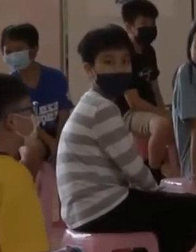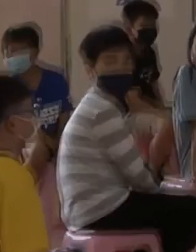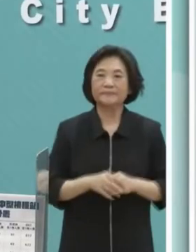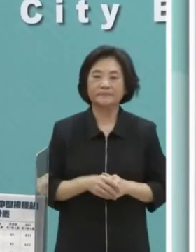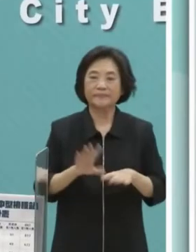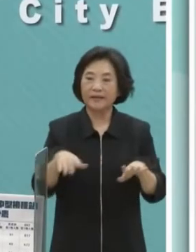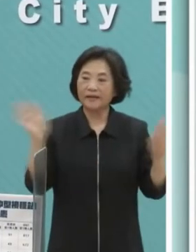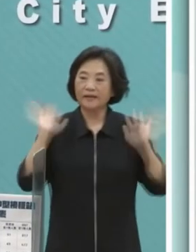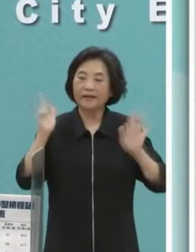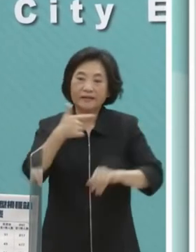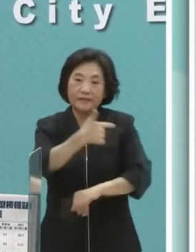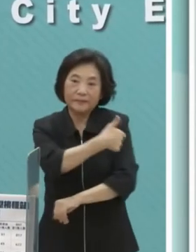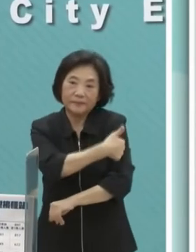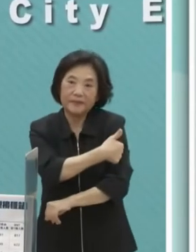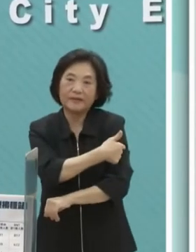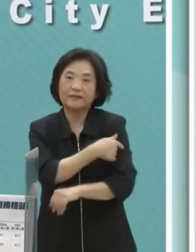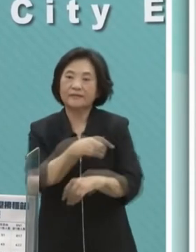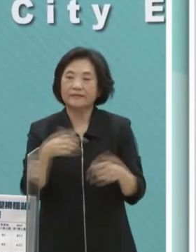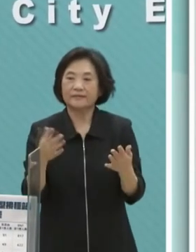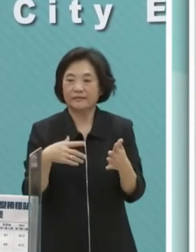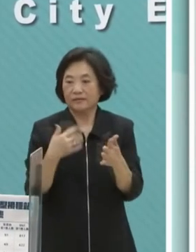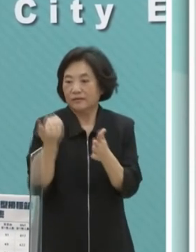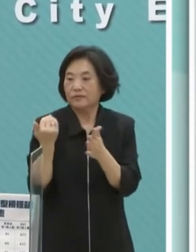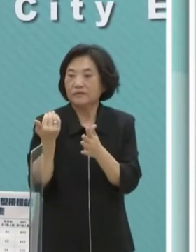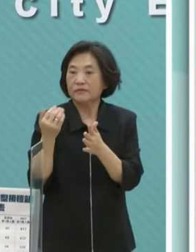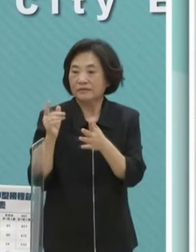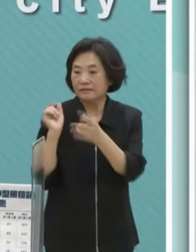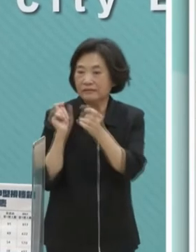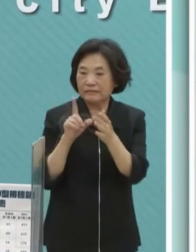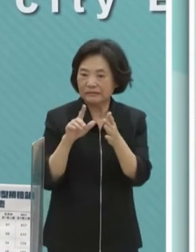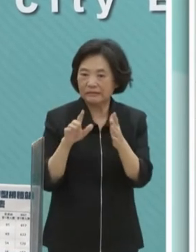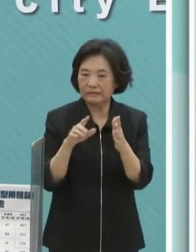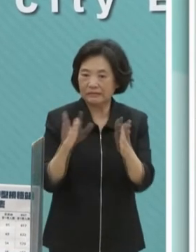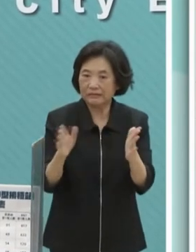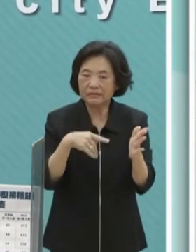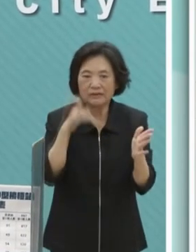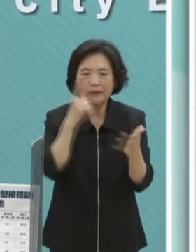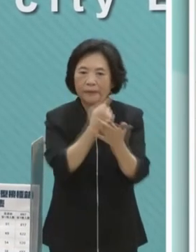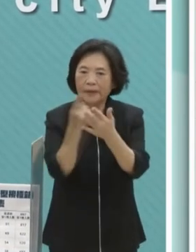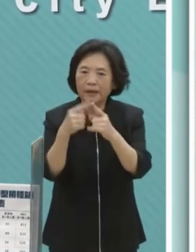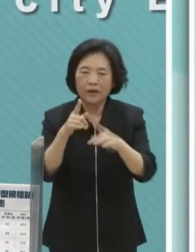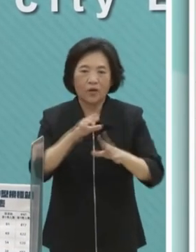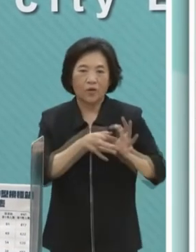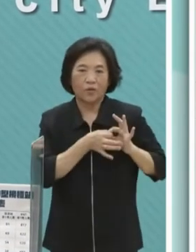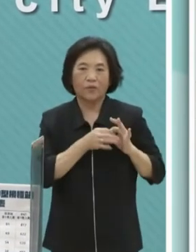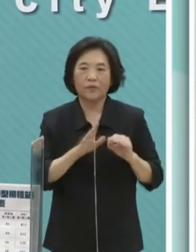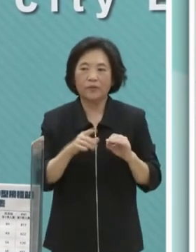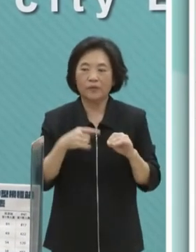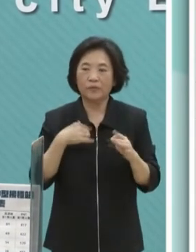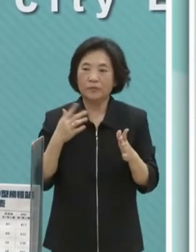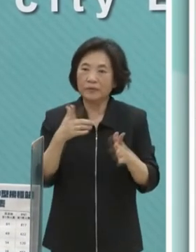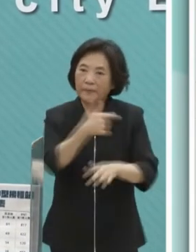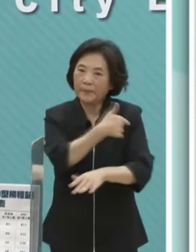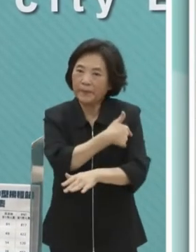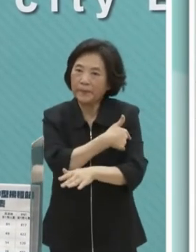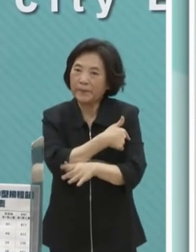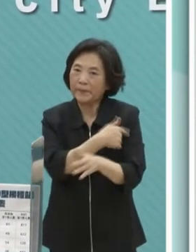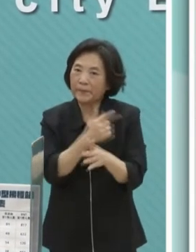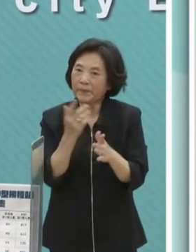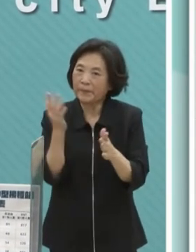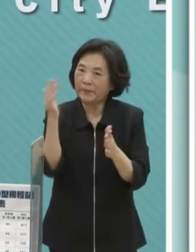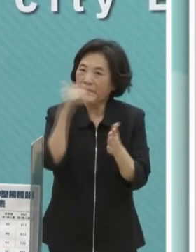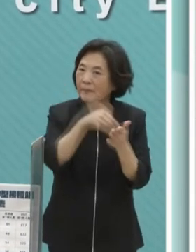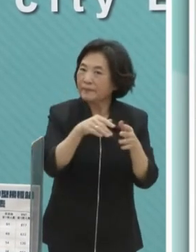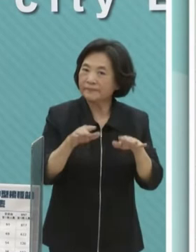个儿童疫苗的接种是这阵子啊，大家都很关心。那我们打到现在哈，到现